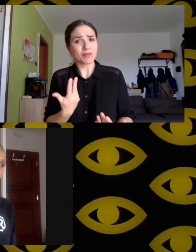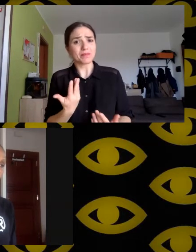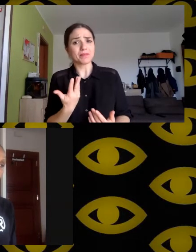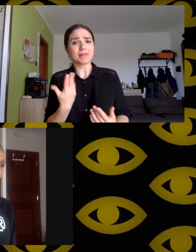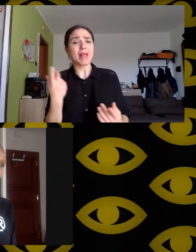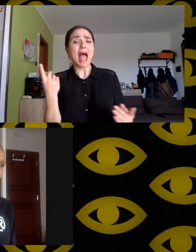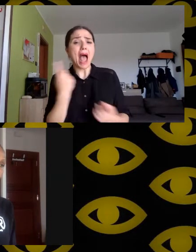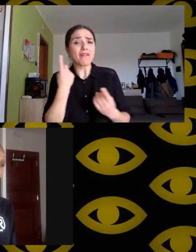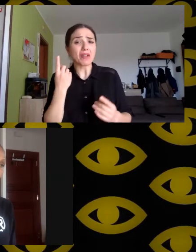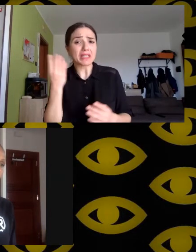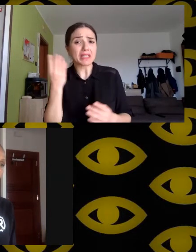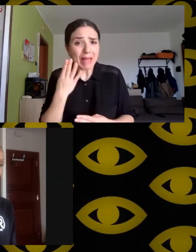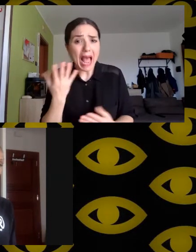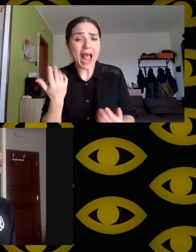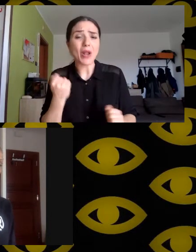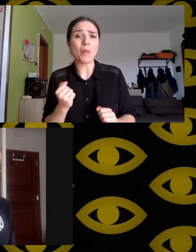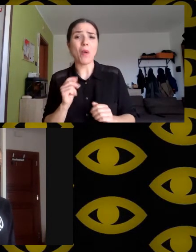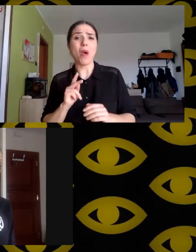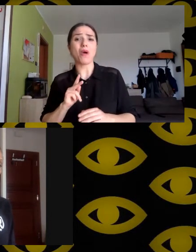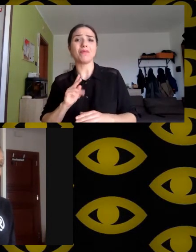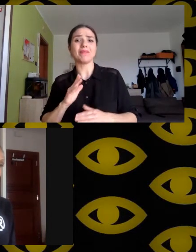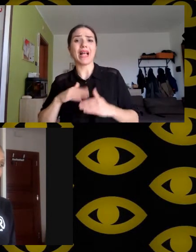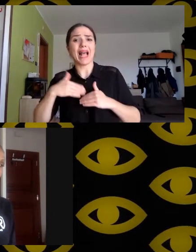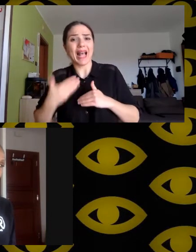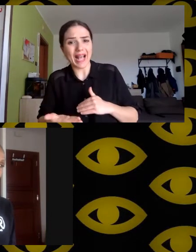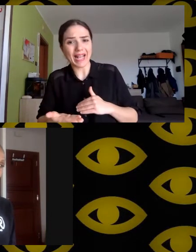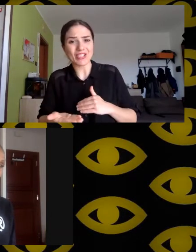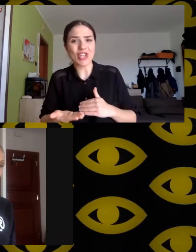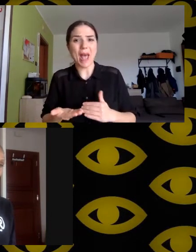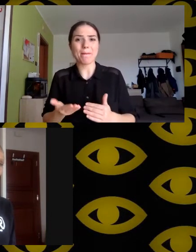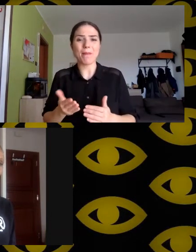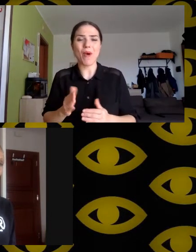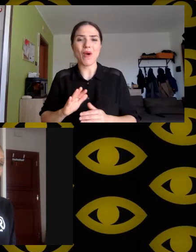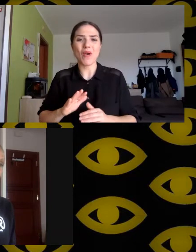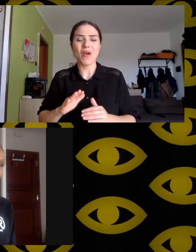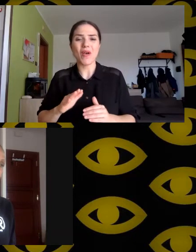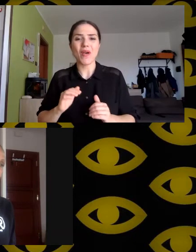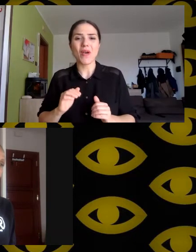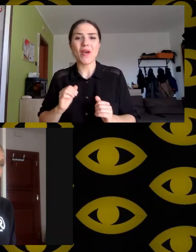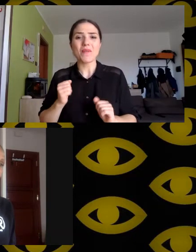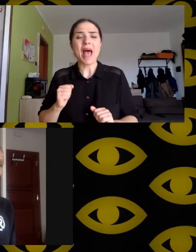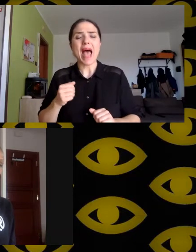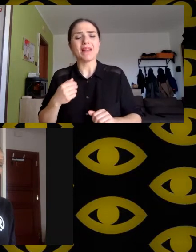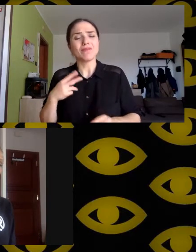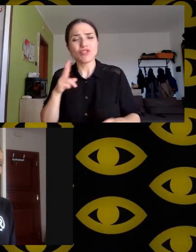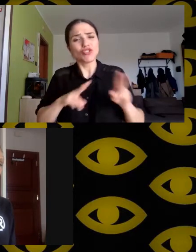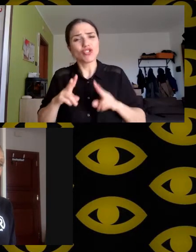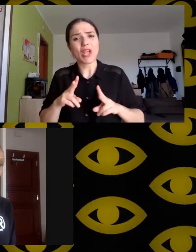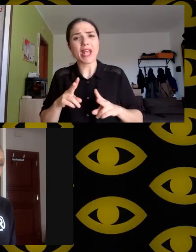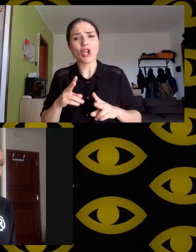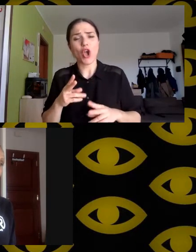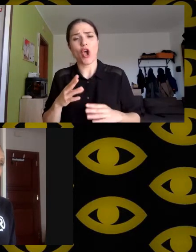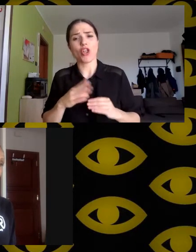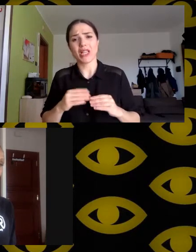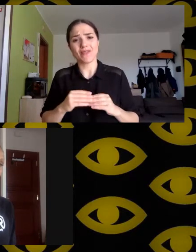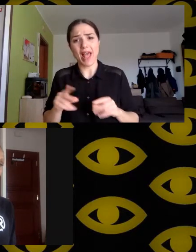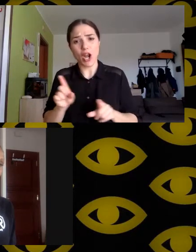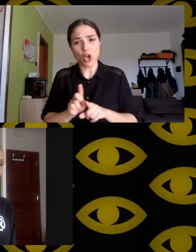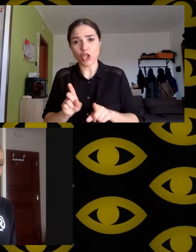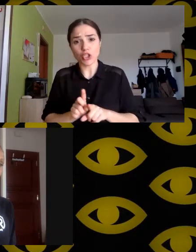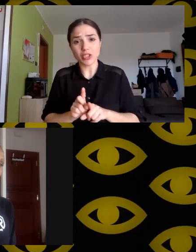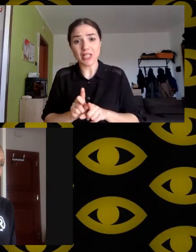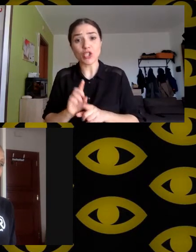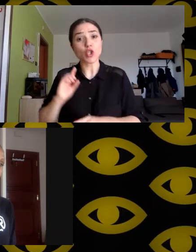sbaglio, anche se a volte inciampo, ma cerco di farlo con quanta più competenza si può fare. Giusy chiaramente ha